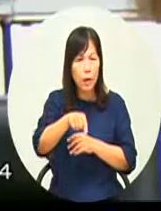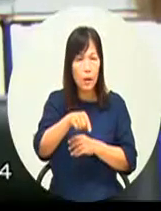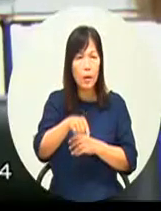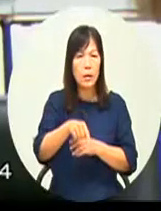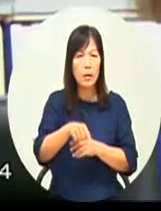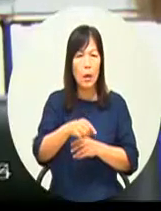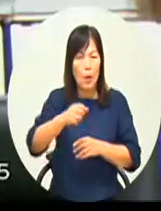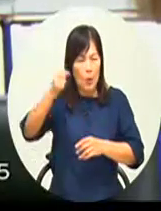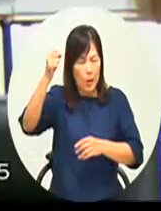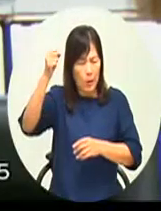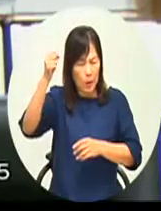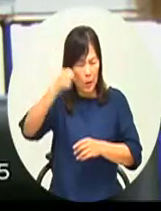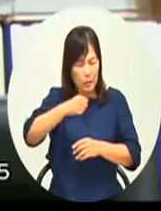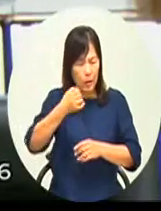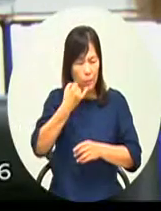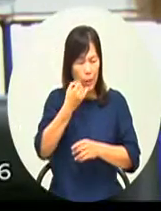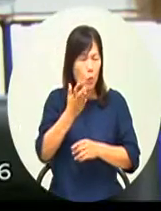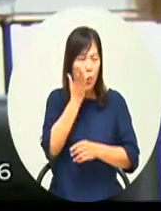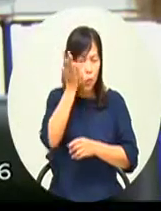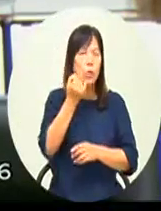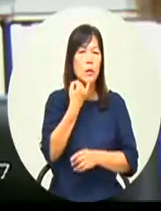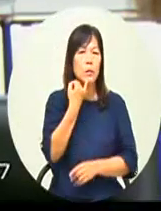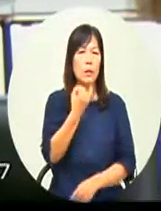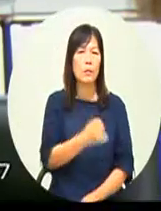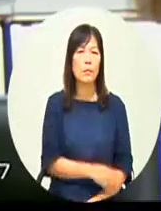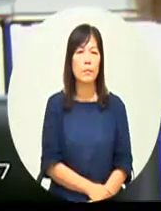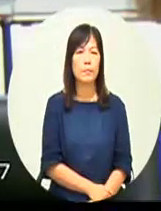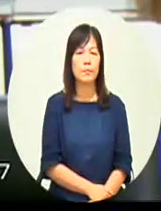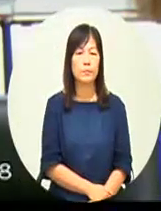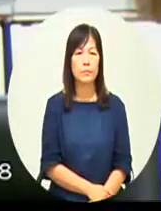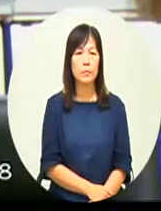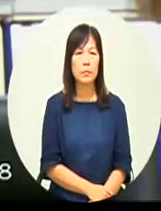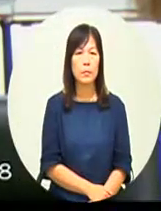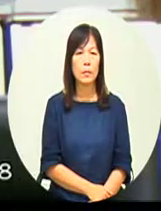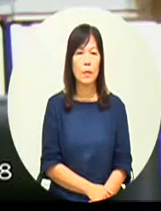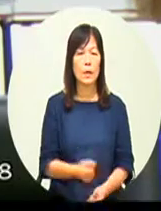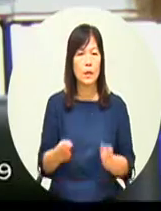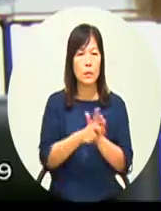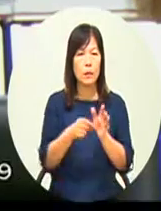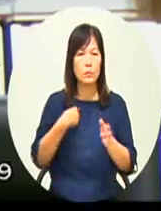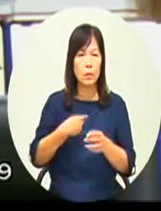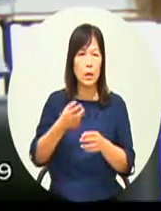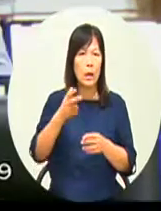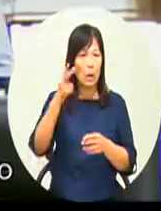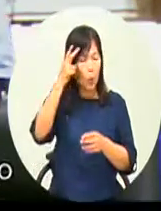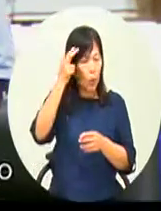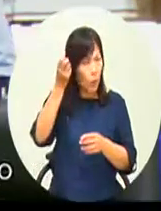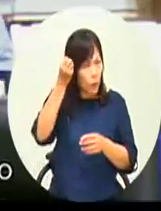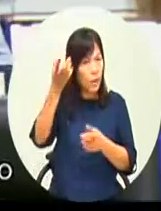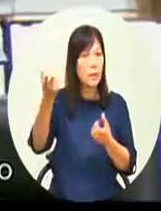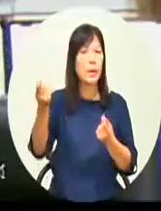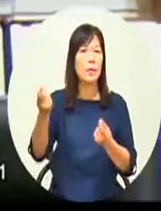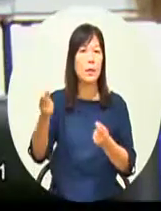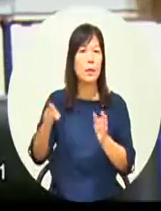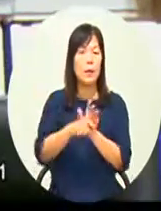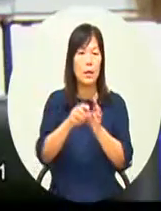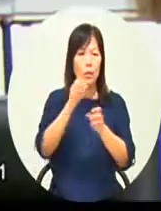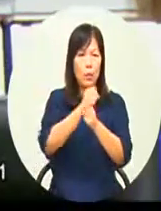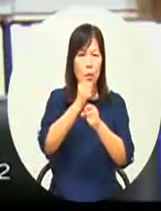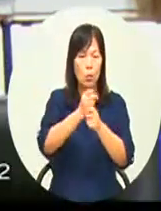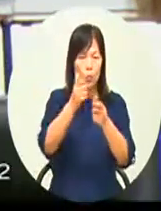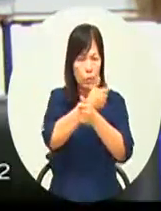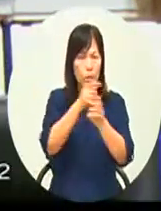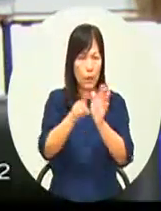及早通路啊，尤其是我们后花园所有的产业代